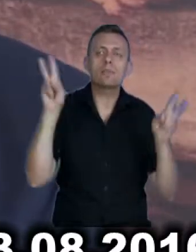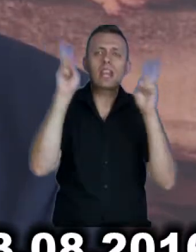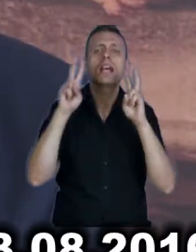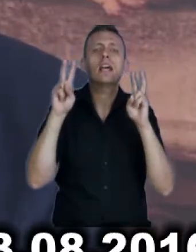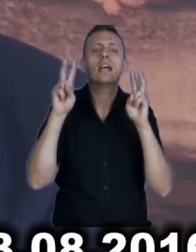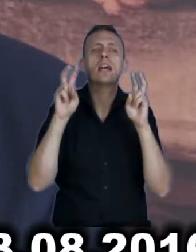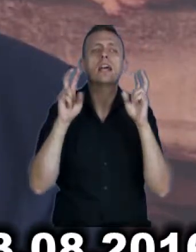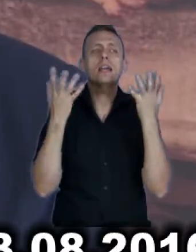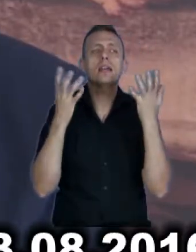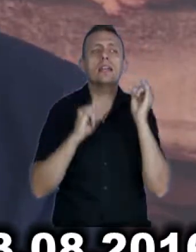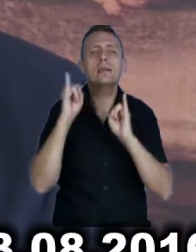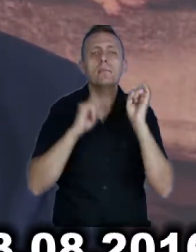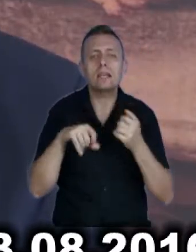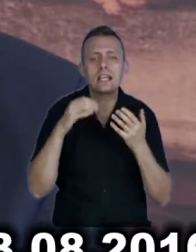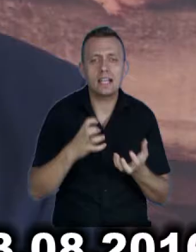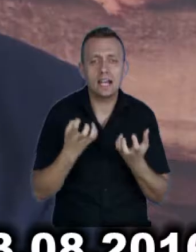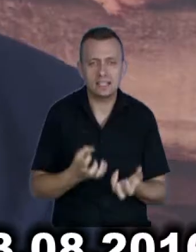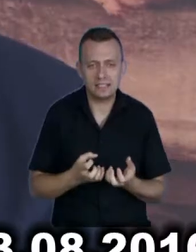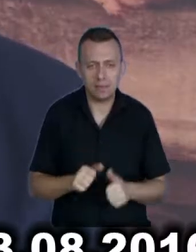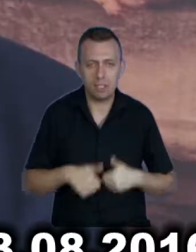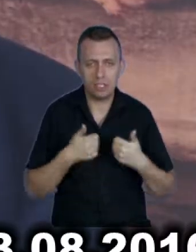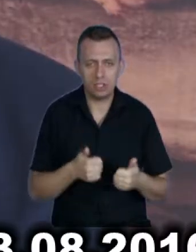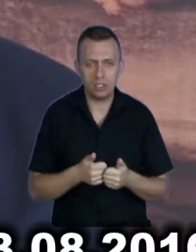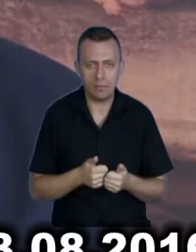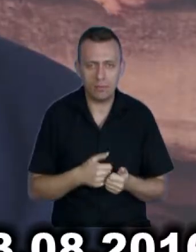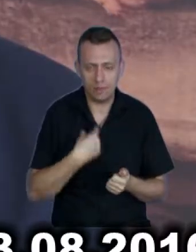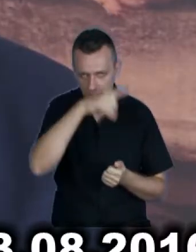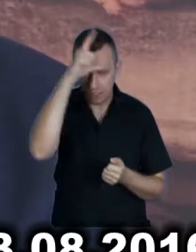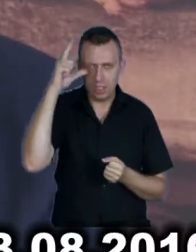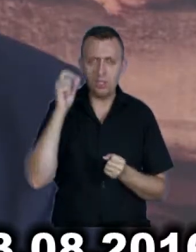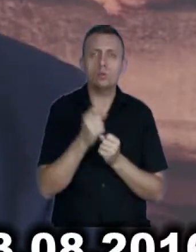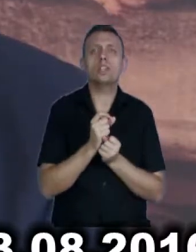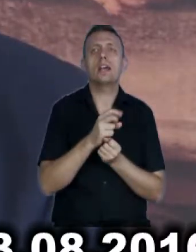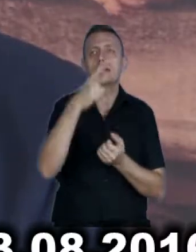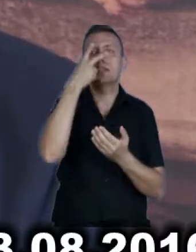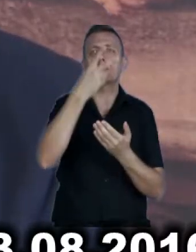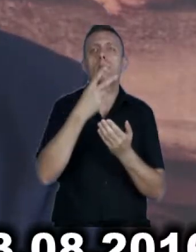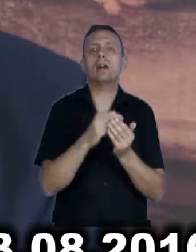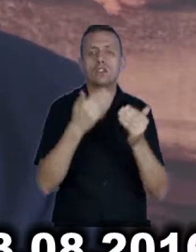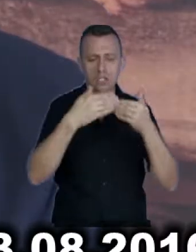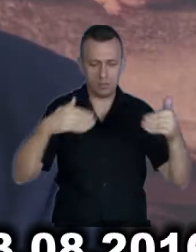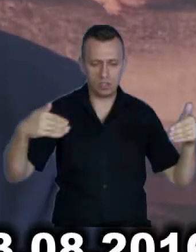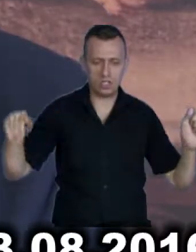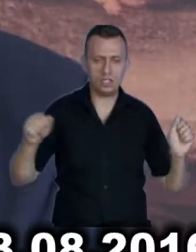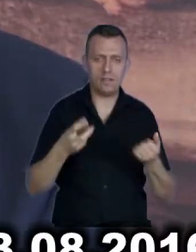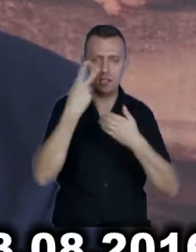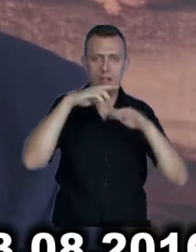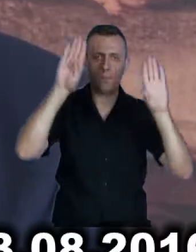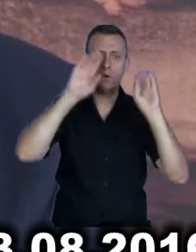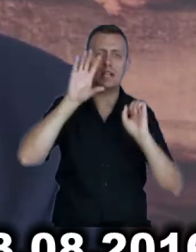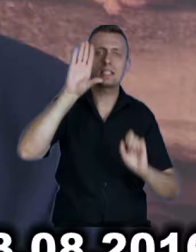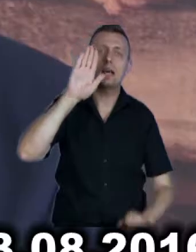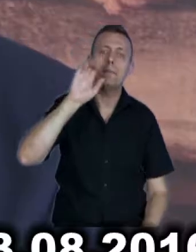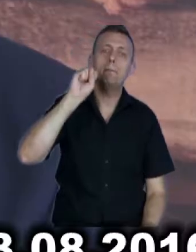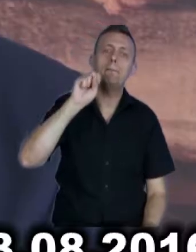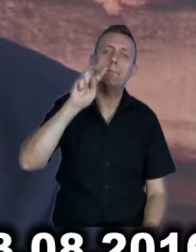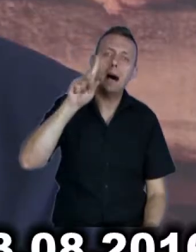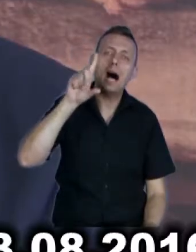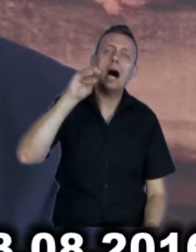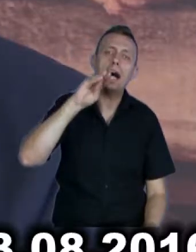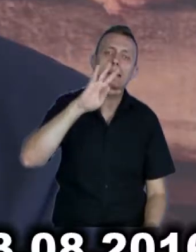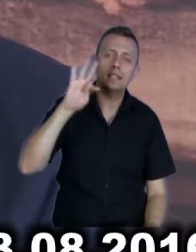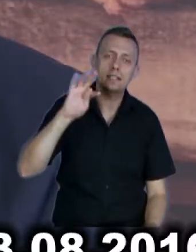obchodzenia imienin króla Augusta. Z tej okazji oczywiście były organizowane na cześć króla różnego typu